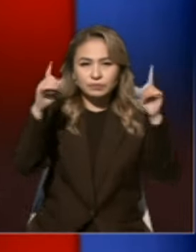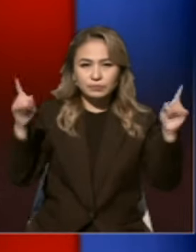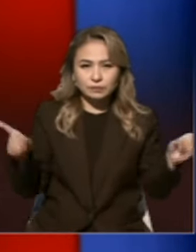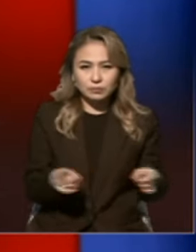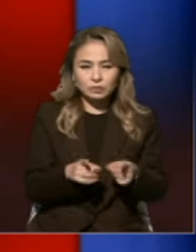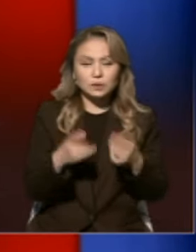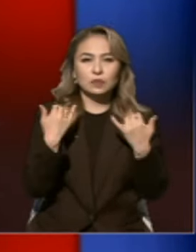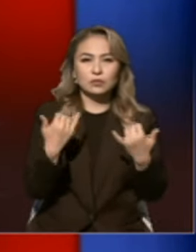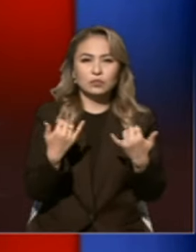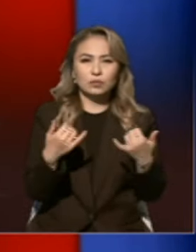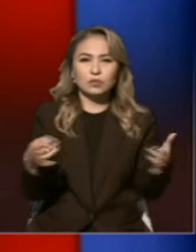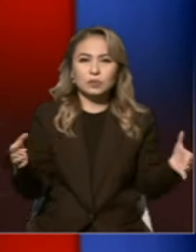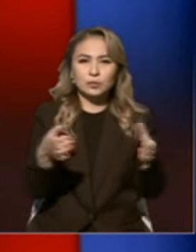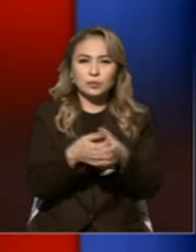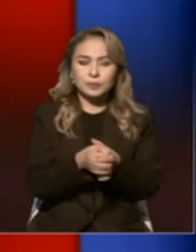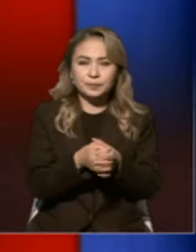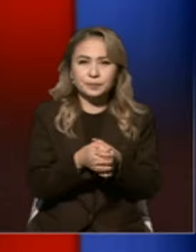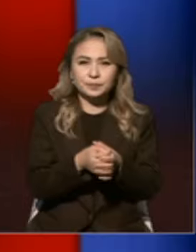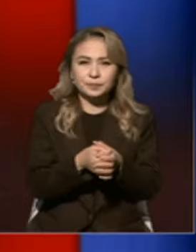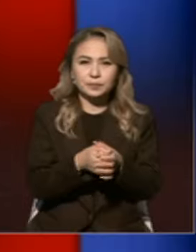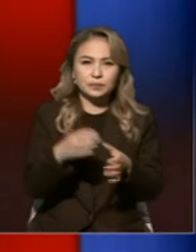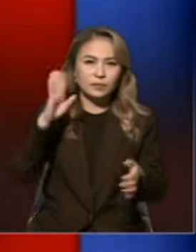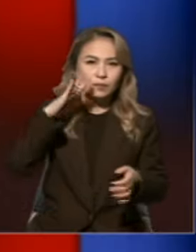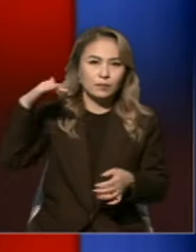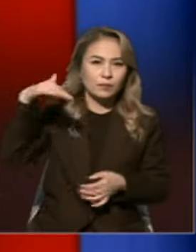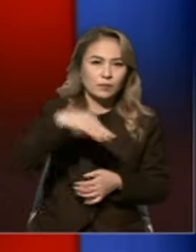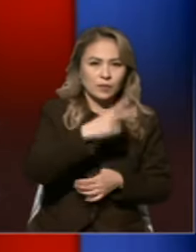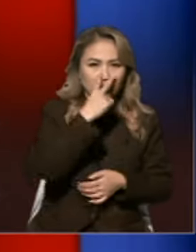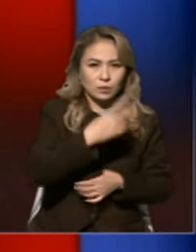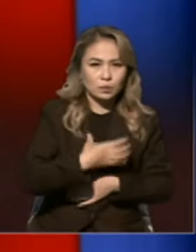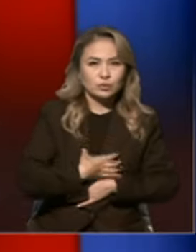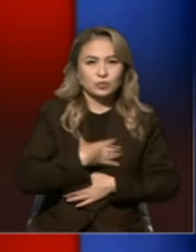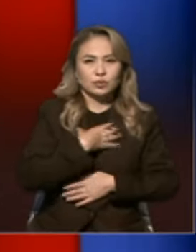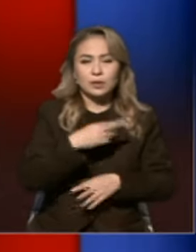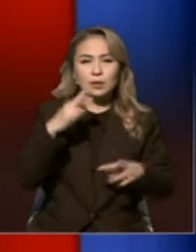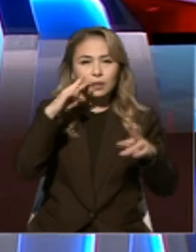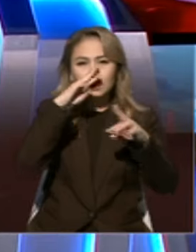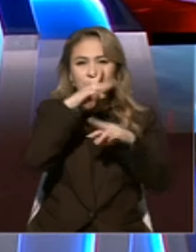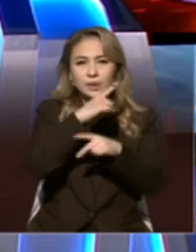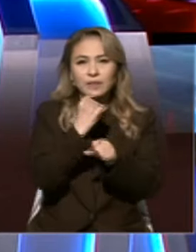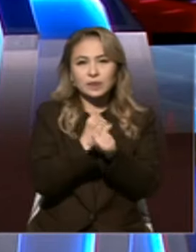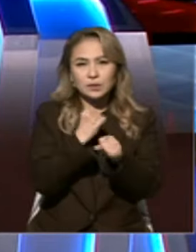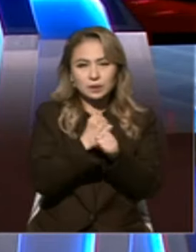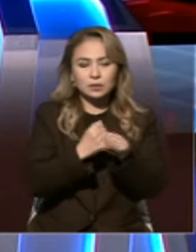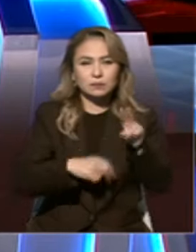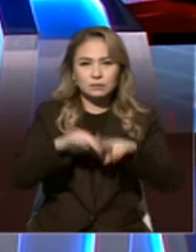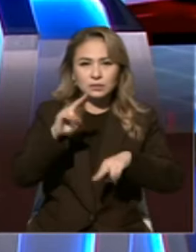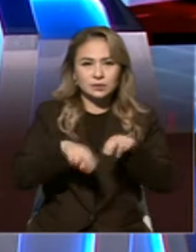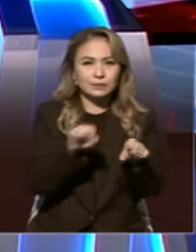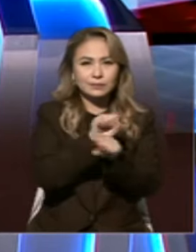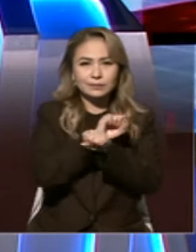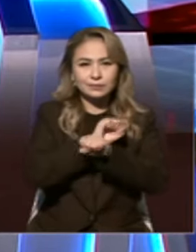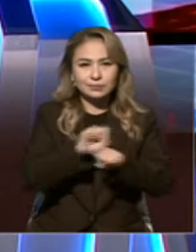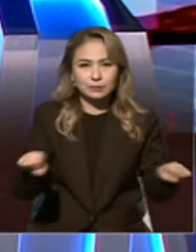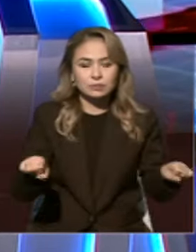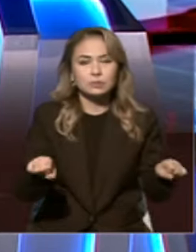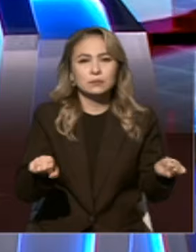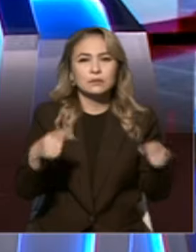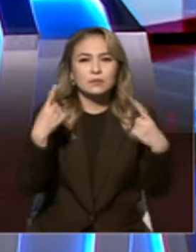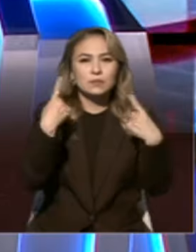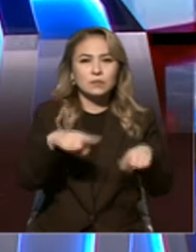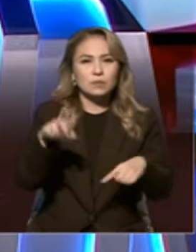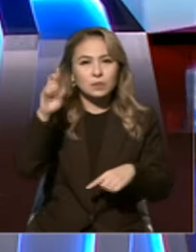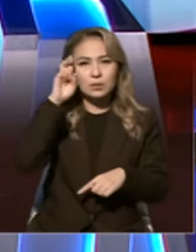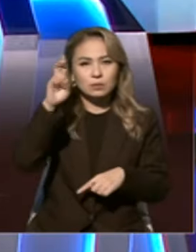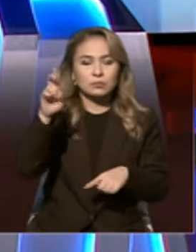солтүстікке барсаңыздар, кейбір жаңағы сайдағы үйлерді көрсеңіз масқара. Әрине ол жаққа тіпті мына енді басқа мемлекеттерден